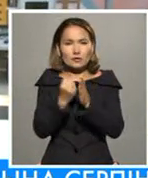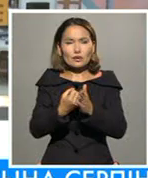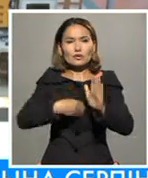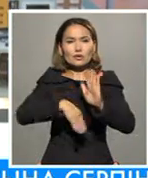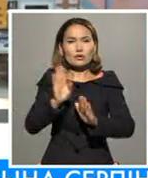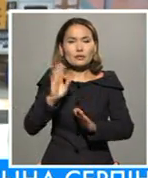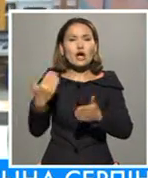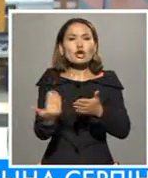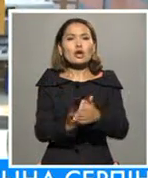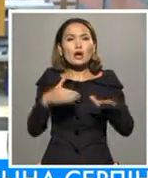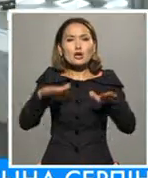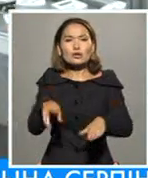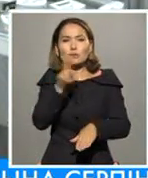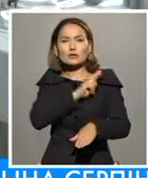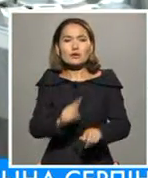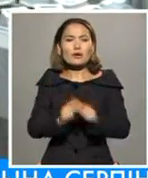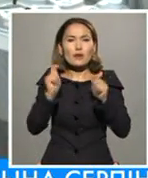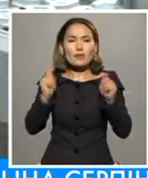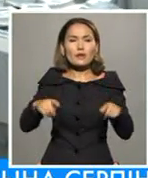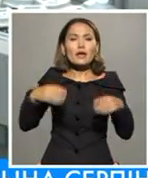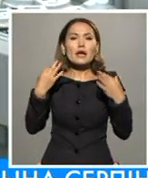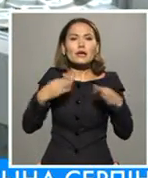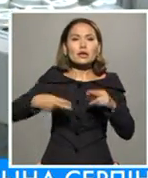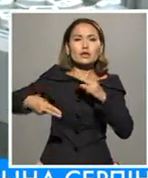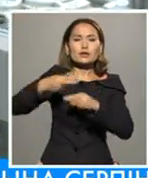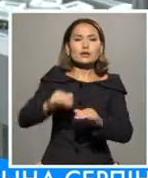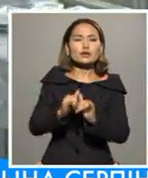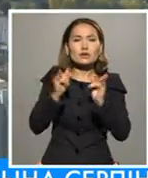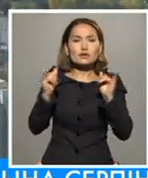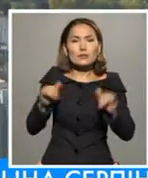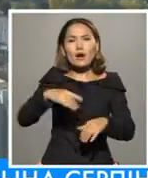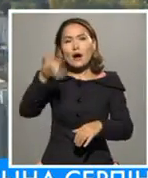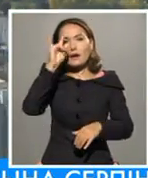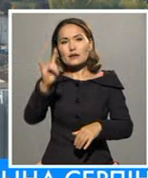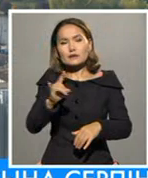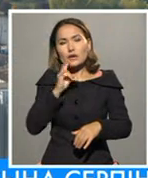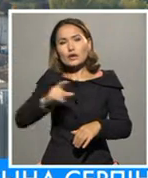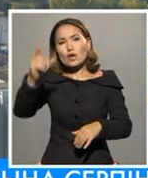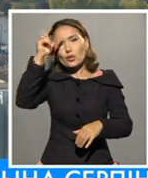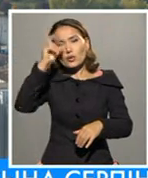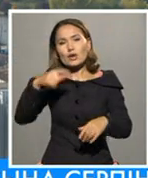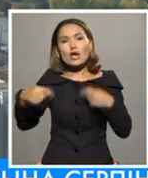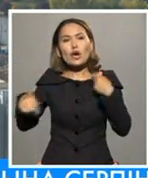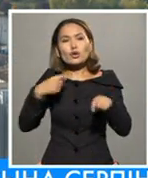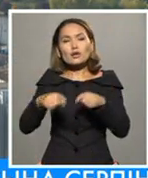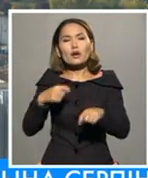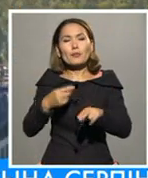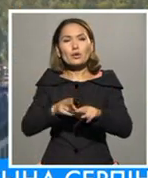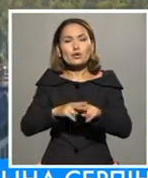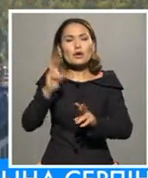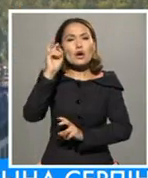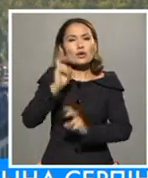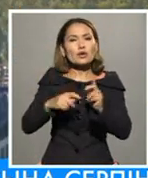жаңа жұмыс орындары ашылады деген сөз. Еркін сауда аймағының тағы бір пайдасы ол Қазақстанның Түркия нарығына шикізат шығара